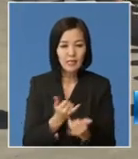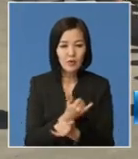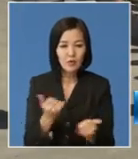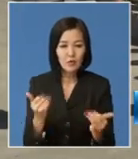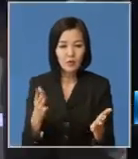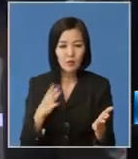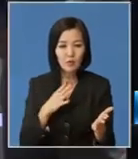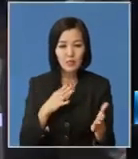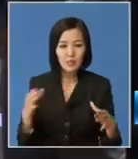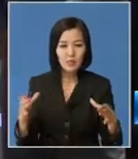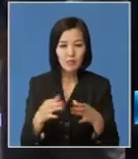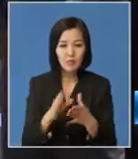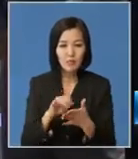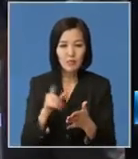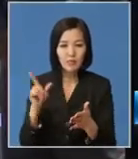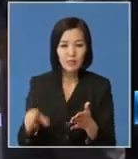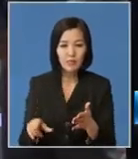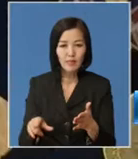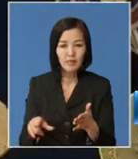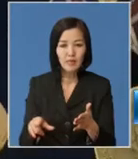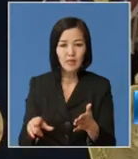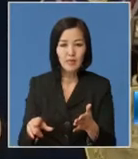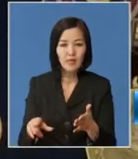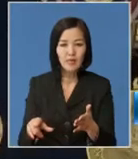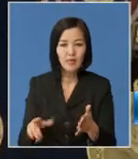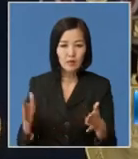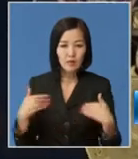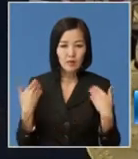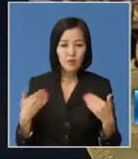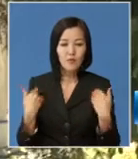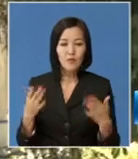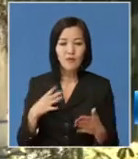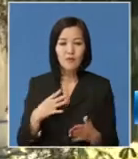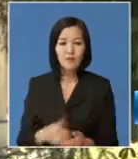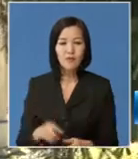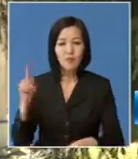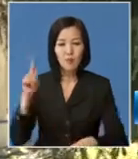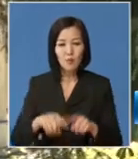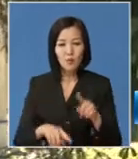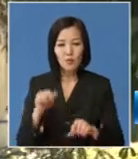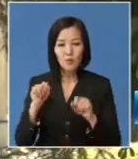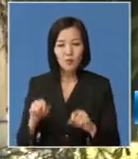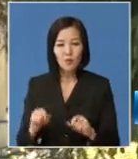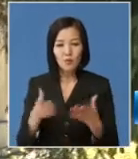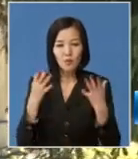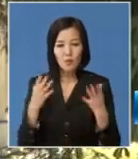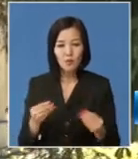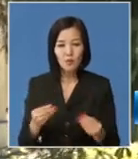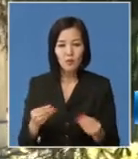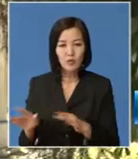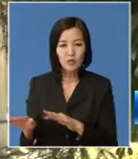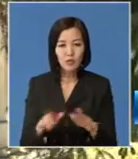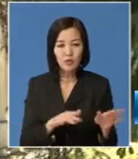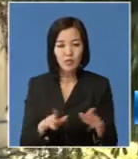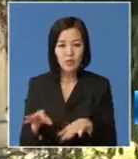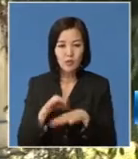көрсетілді. Департамент бастығы мерекемен құттықтап, әріптестеріне ізгі тілегін жеткізді. Отан қорғаушылар күніне арнап, арнайы іс-шаралар